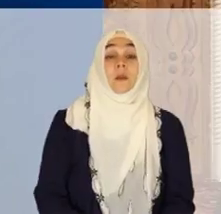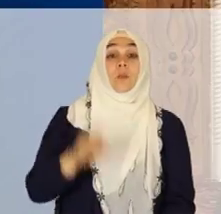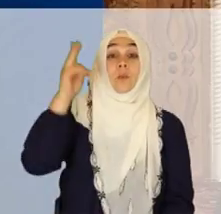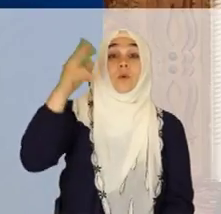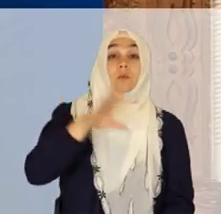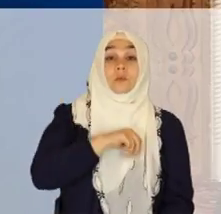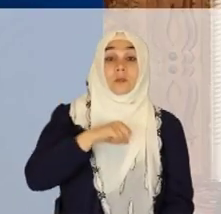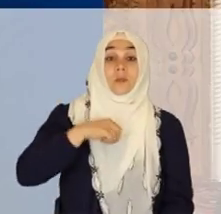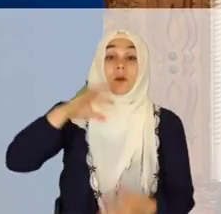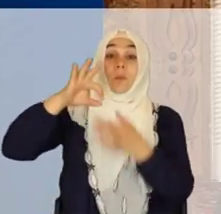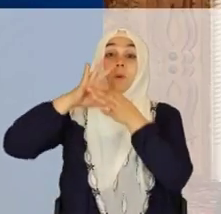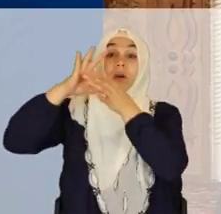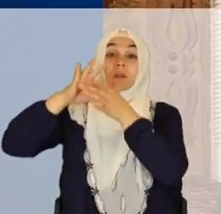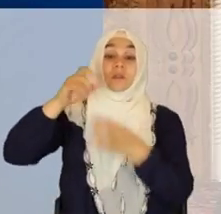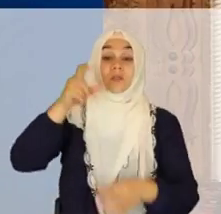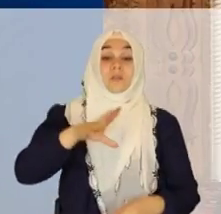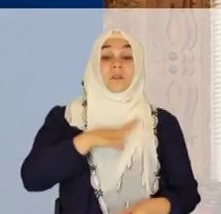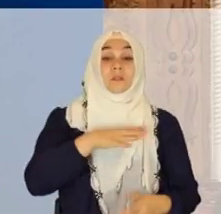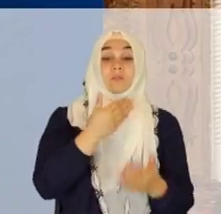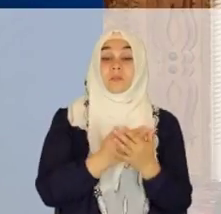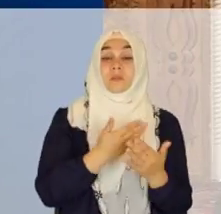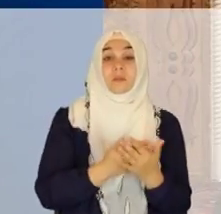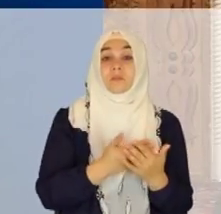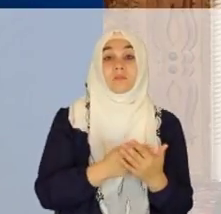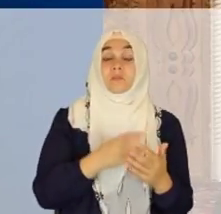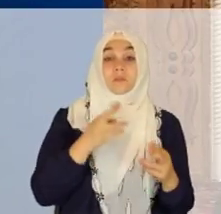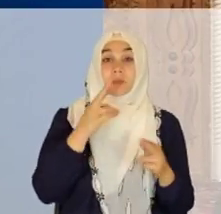Allohga bog'liq narsani bandaga nisbat berish bilan bo'lgan.